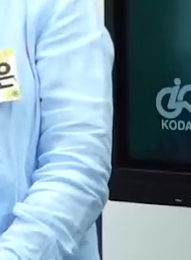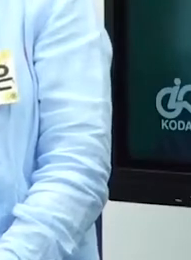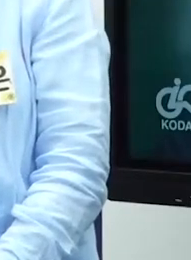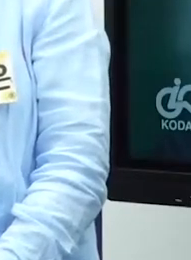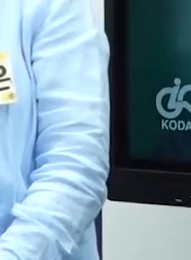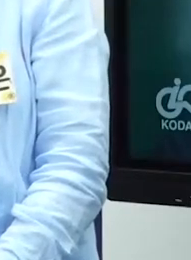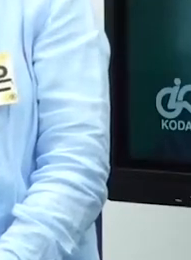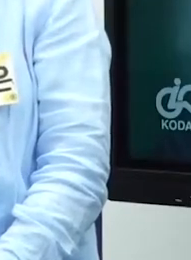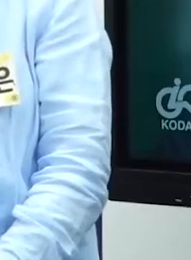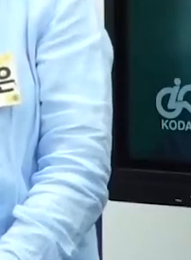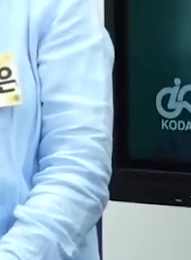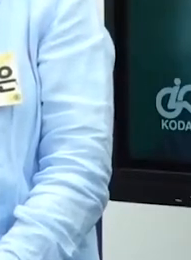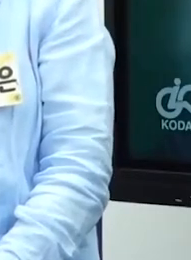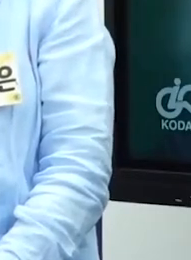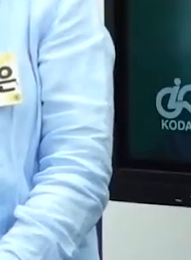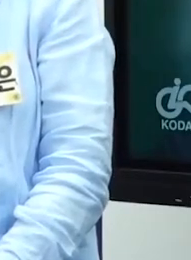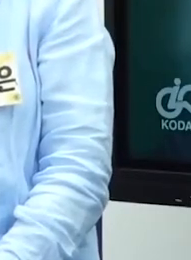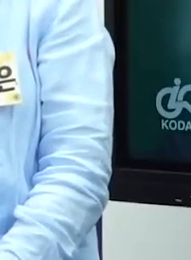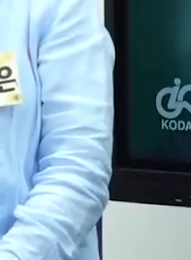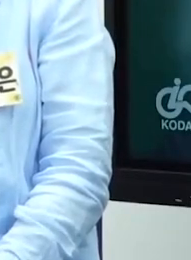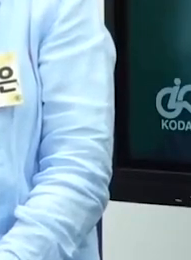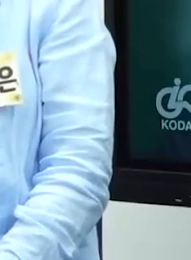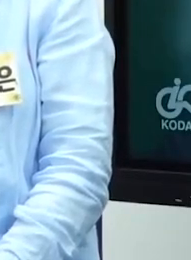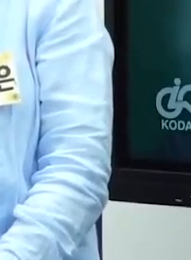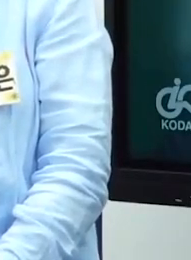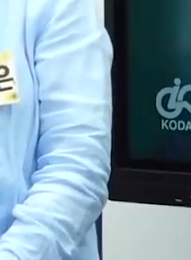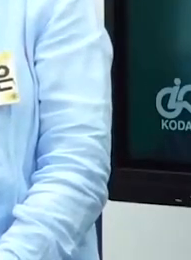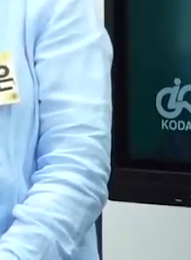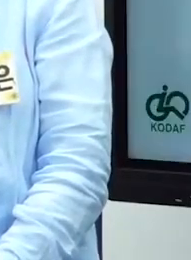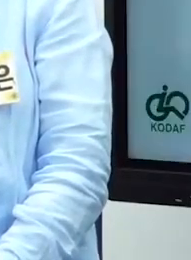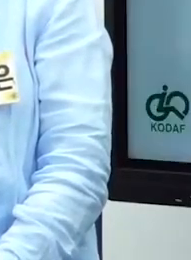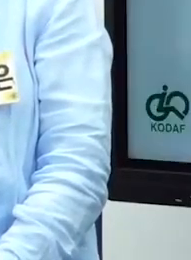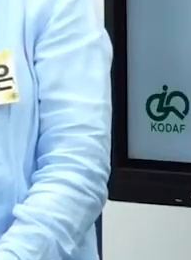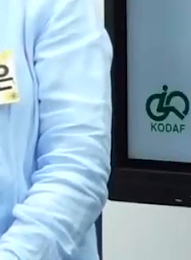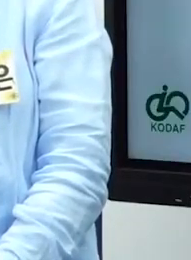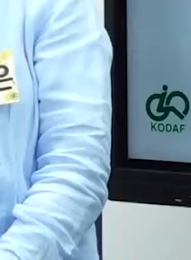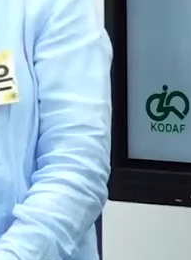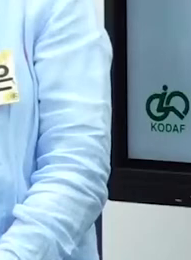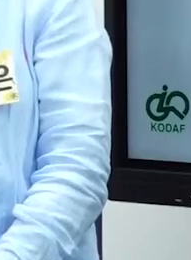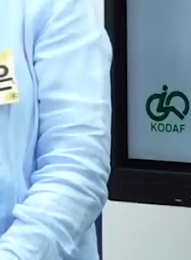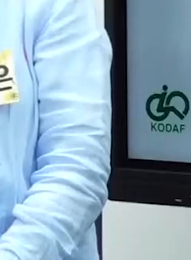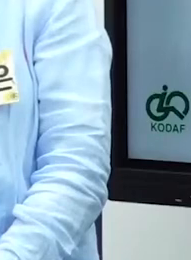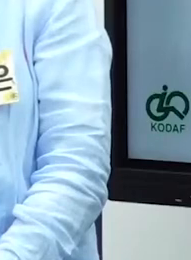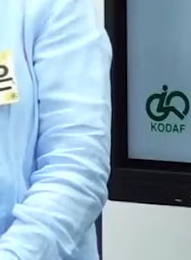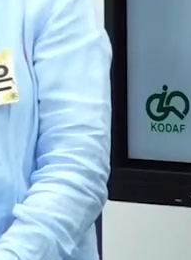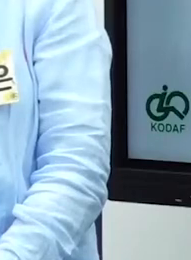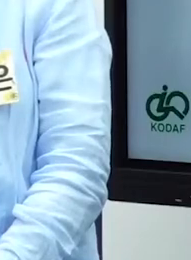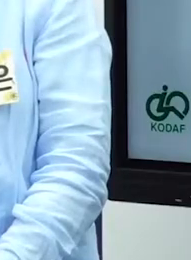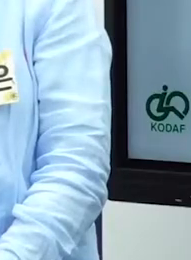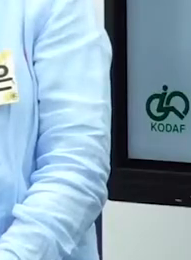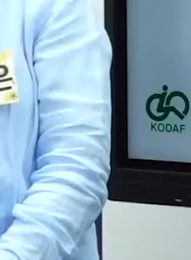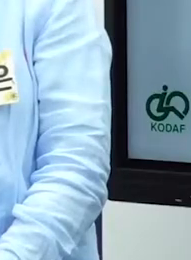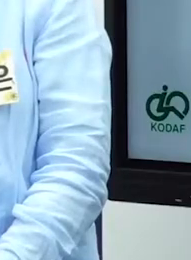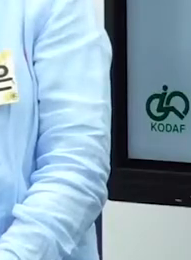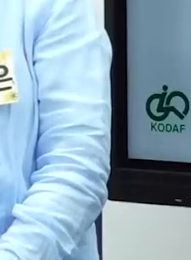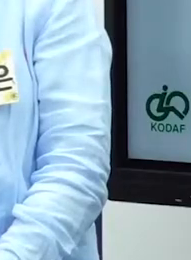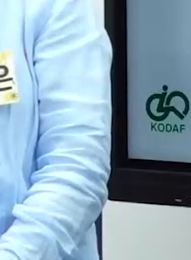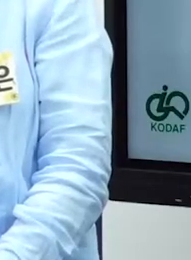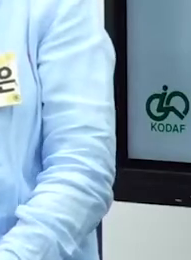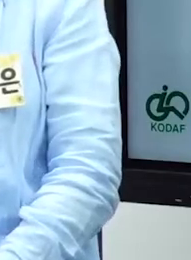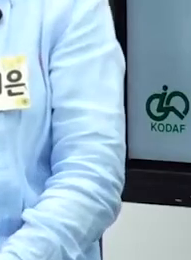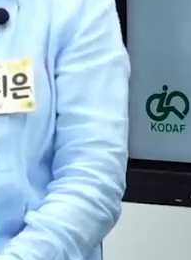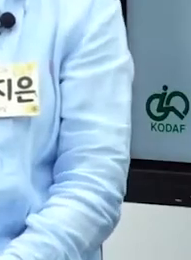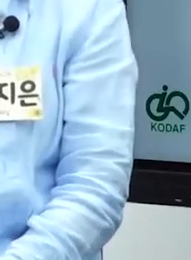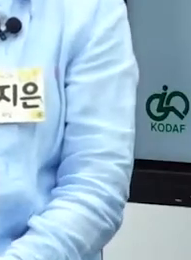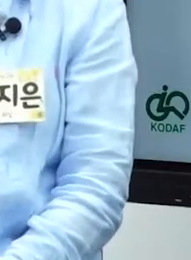받았습니다. 그때부터 계기가 돼서 공부를 정말 열심히 하게 되었습니다. 이러한 사회적 차별을 나